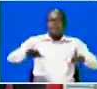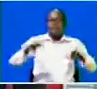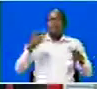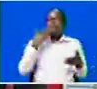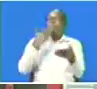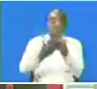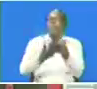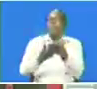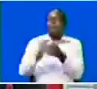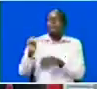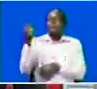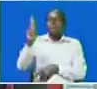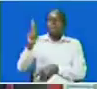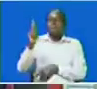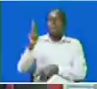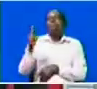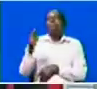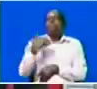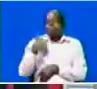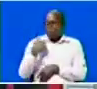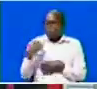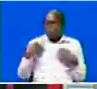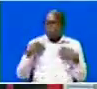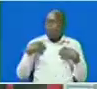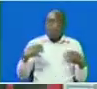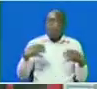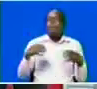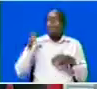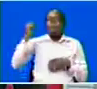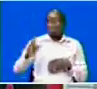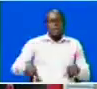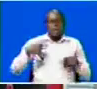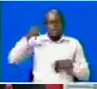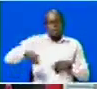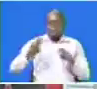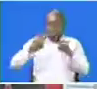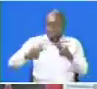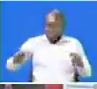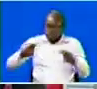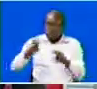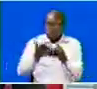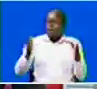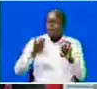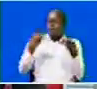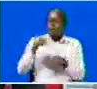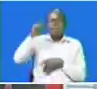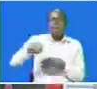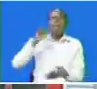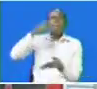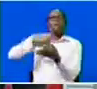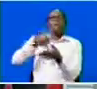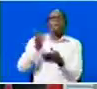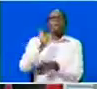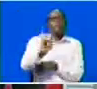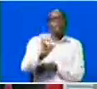za hatua ya Rais Uhuru Kenyatta ya kutaka maisha wanasiasa kuchunguzwa, huku wakitaka utajiri wa kila familia kujumuishwa kwenye mchakato